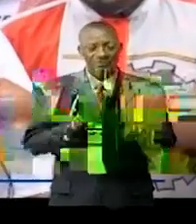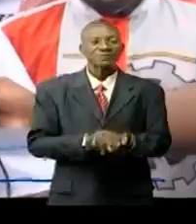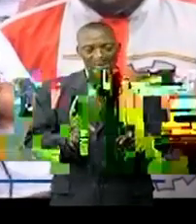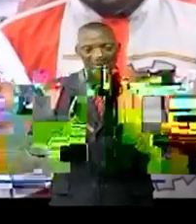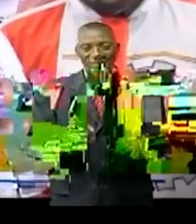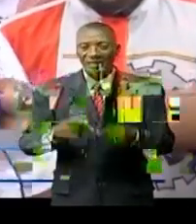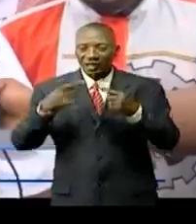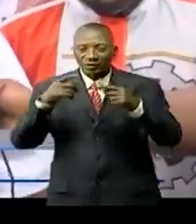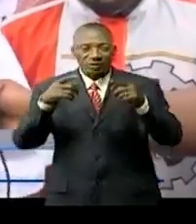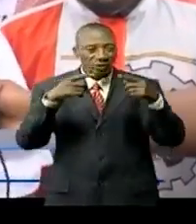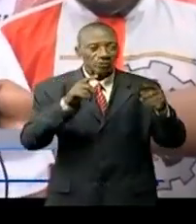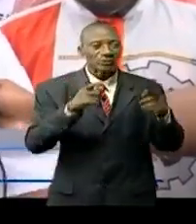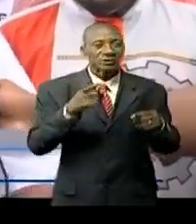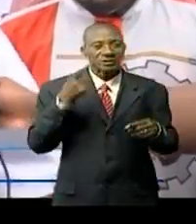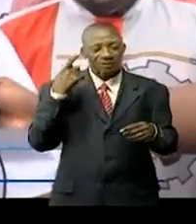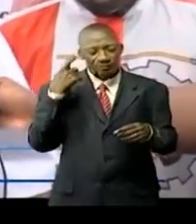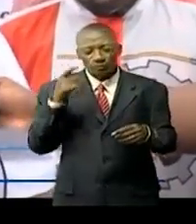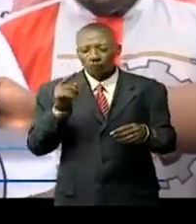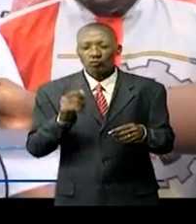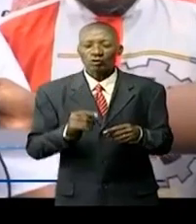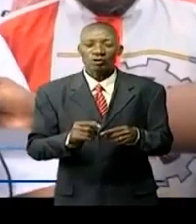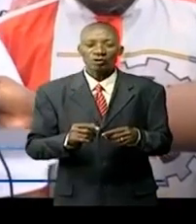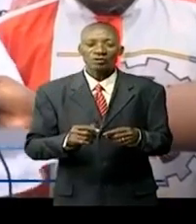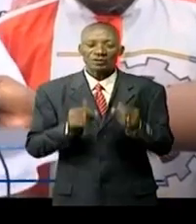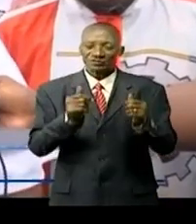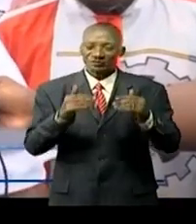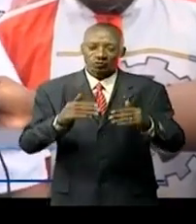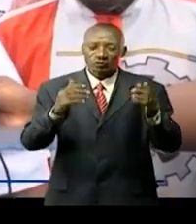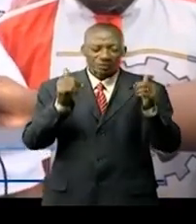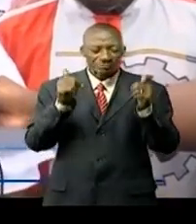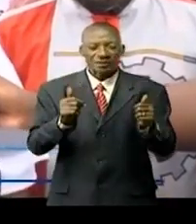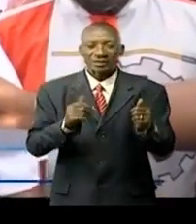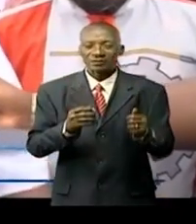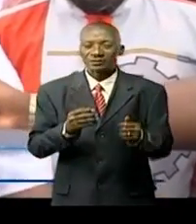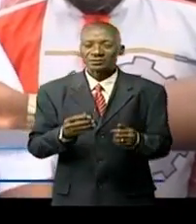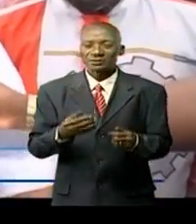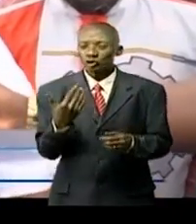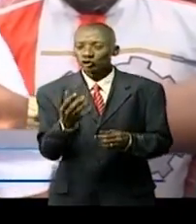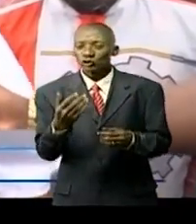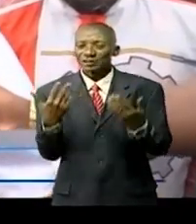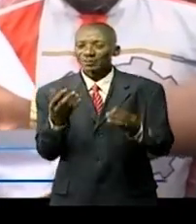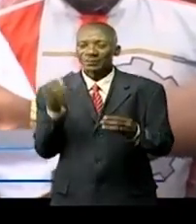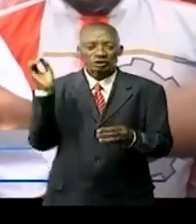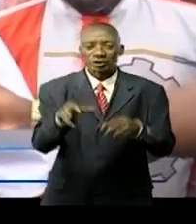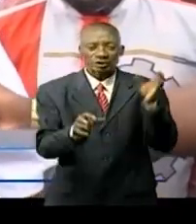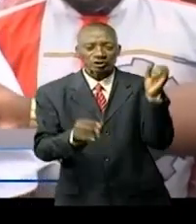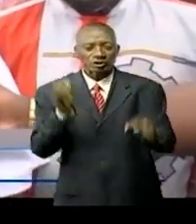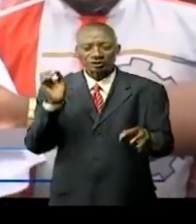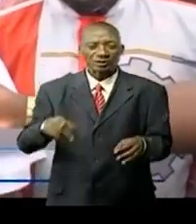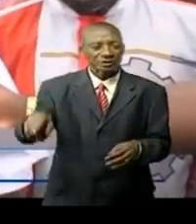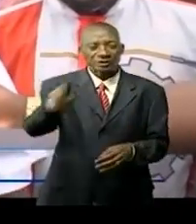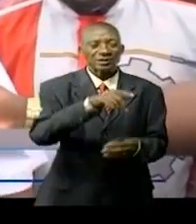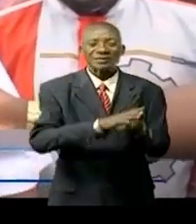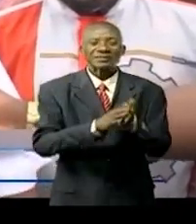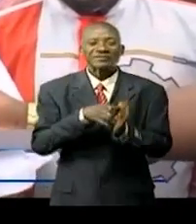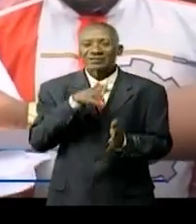ne pas jeter des débris partout, à vraiment tenir compte de l'hygiène. Et comme ça, on va vraiment conserver bien notre